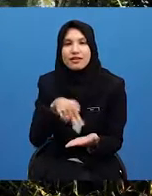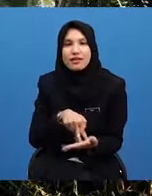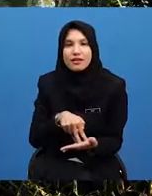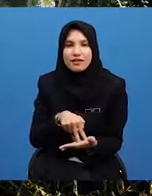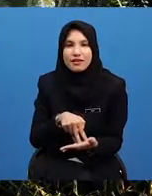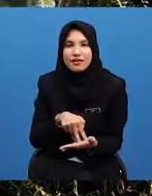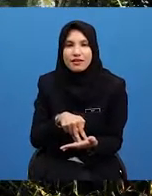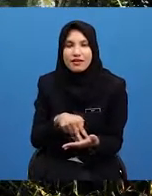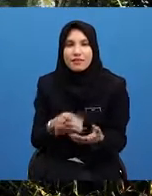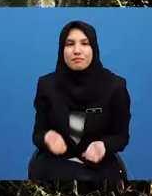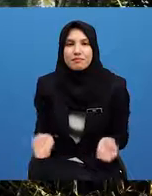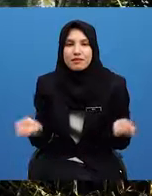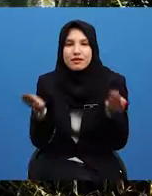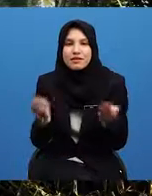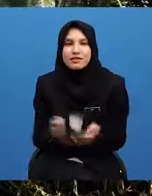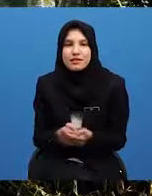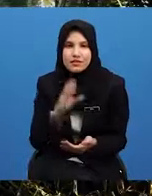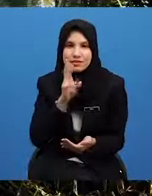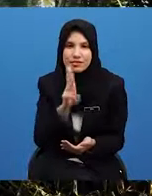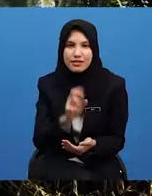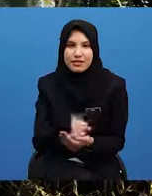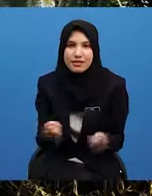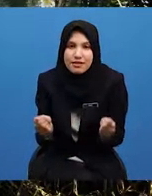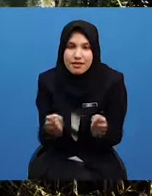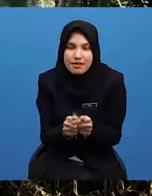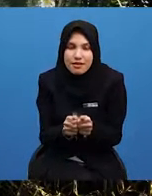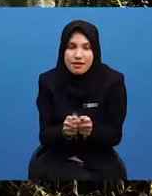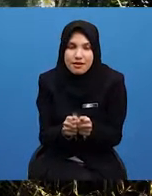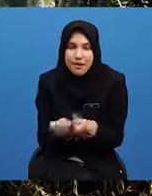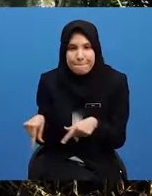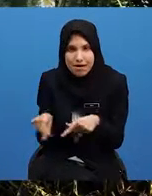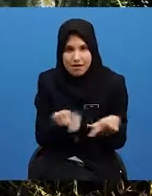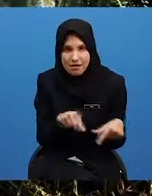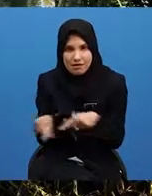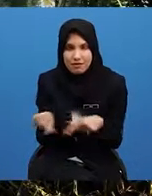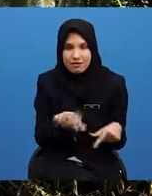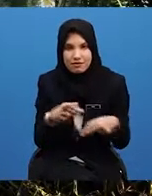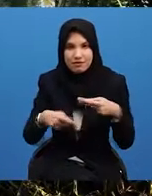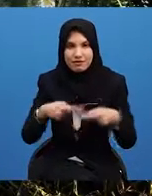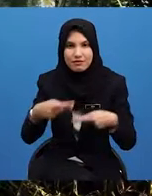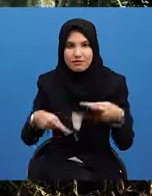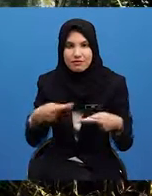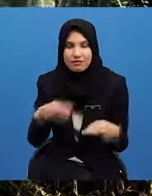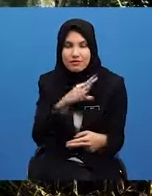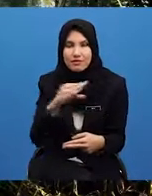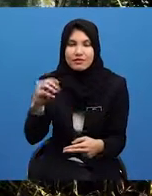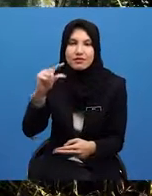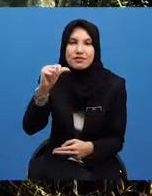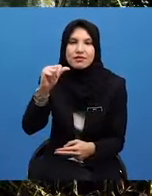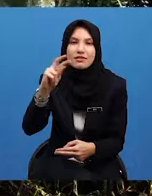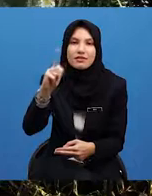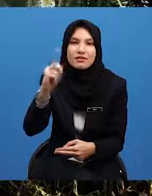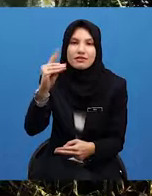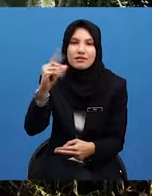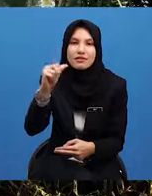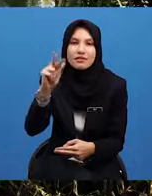menaikkan baldi yang berisi air dengan menggerakkan roda dan gandar